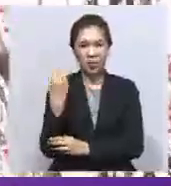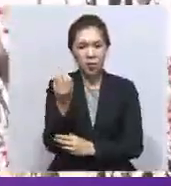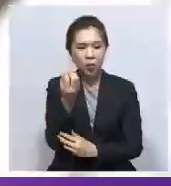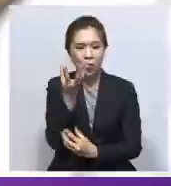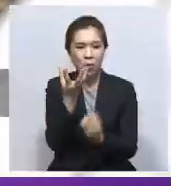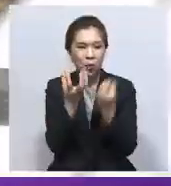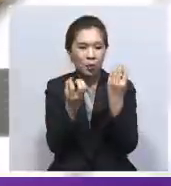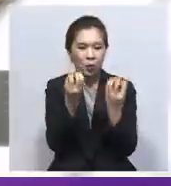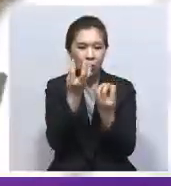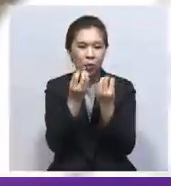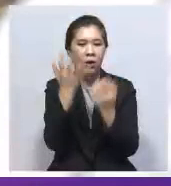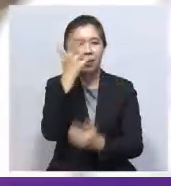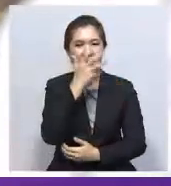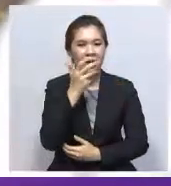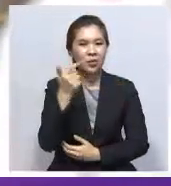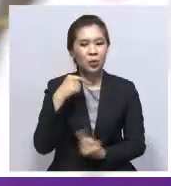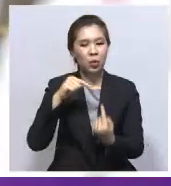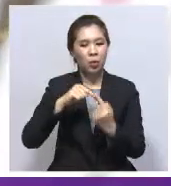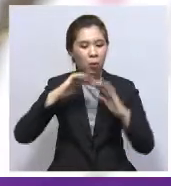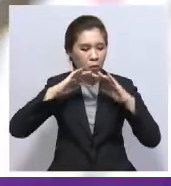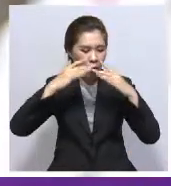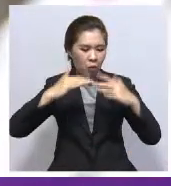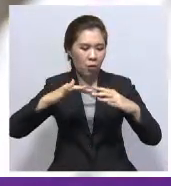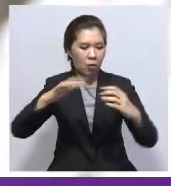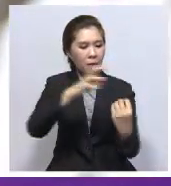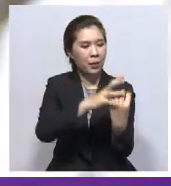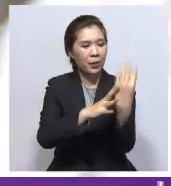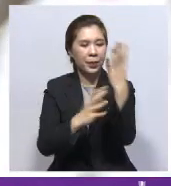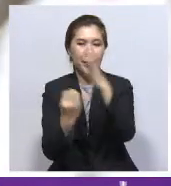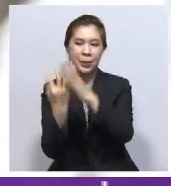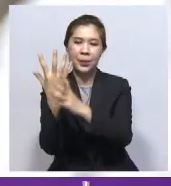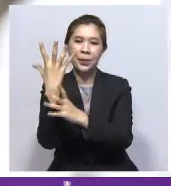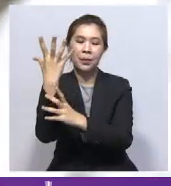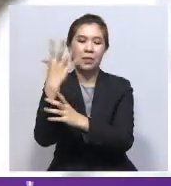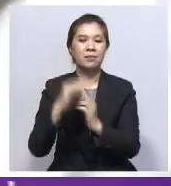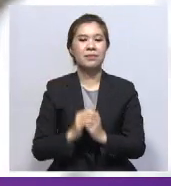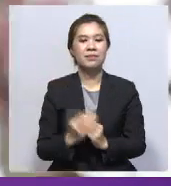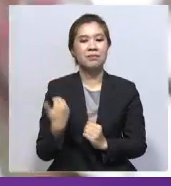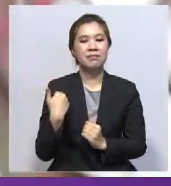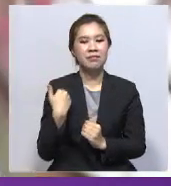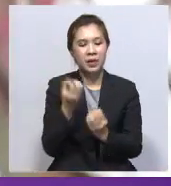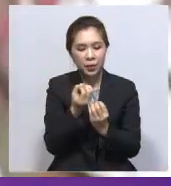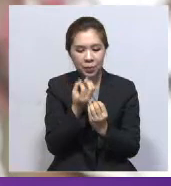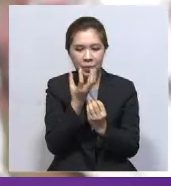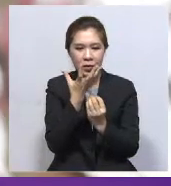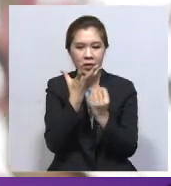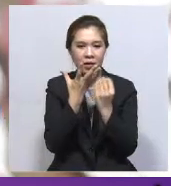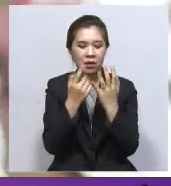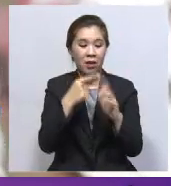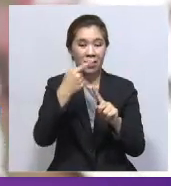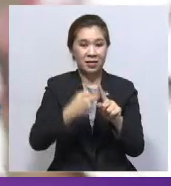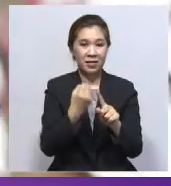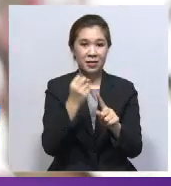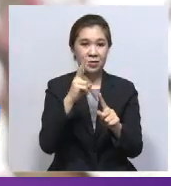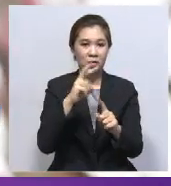อกเบ่งบานมองเห็นเป็นสีชมพูทั่วทั้งผืนป่านะครับโดยต้นนางพญาเสือโคร่งออกดอกบานตั้งแต่ปลายเดือนธันวาค